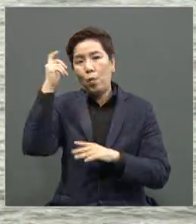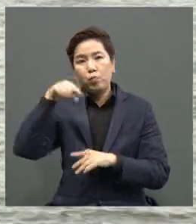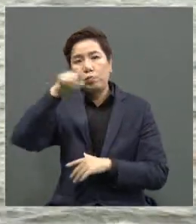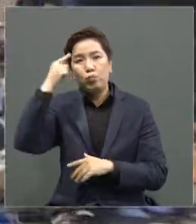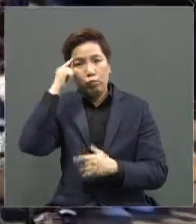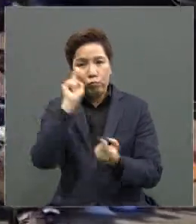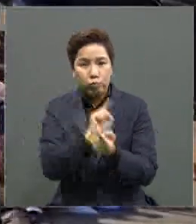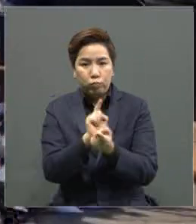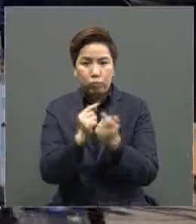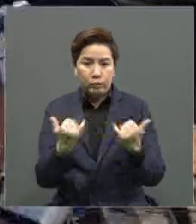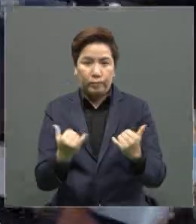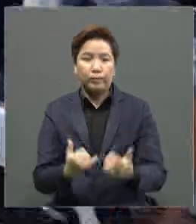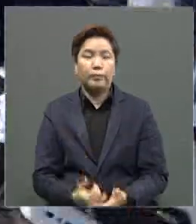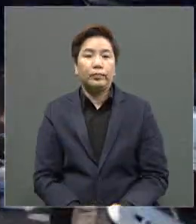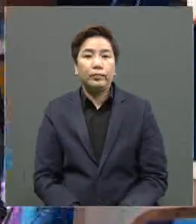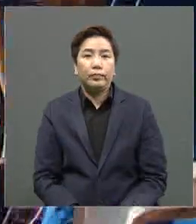ค่ะ